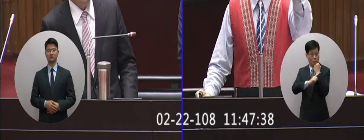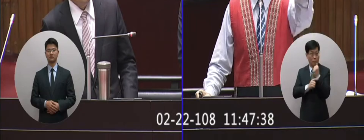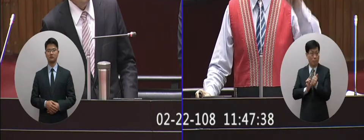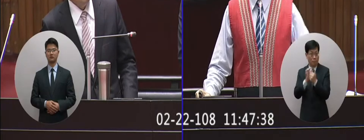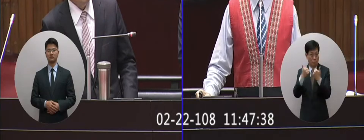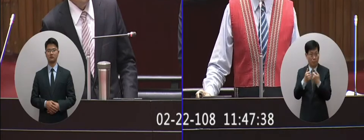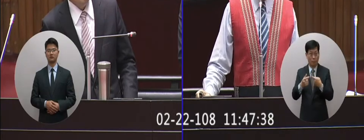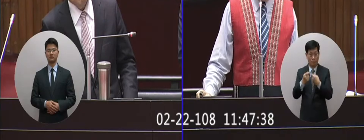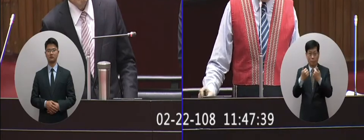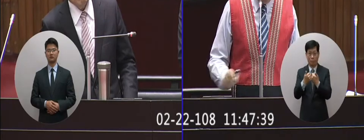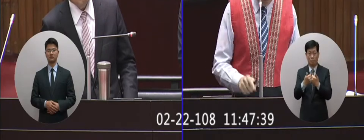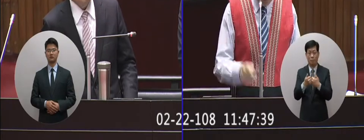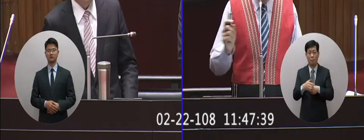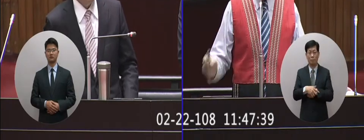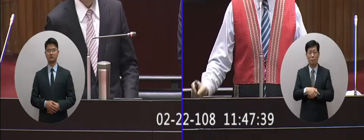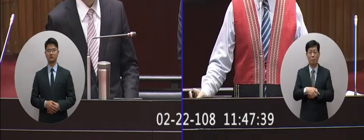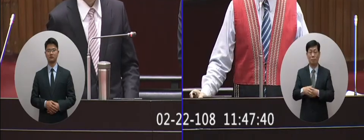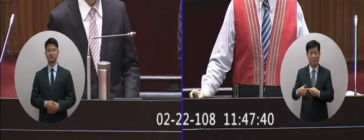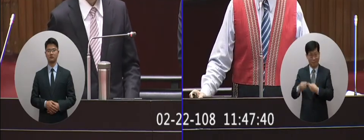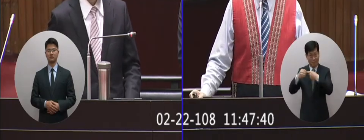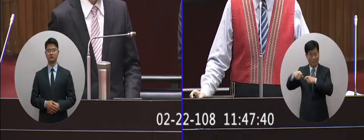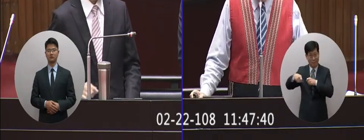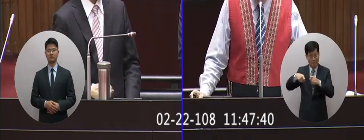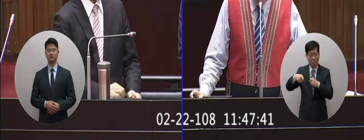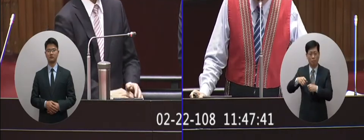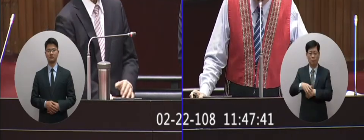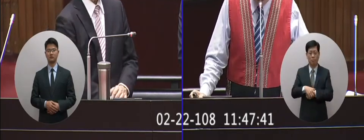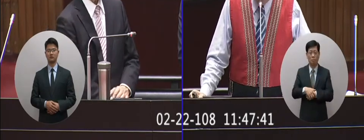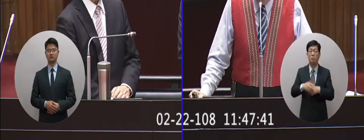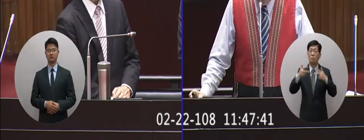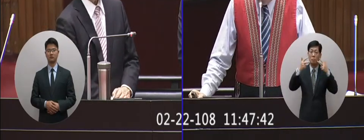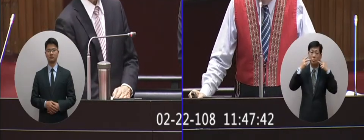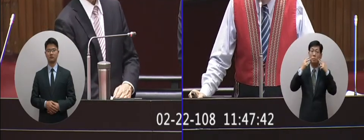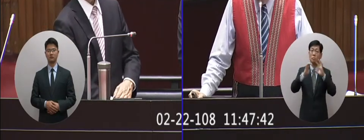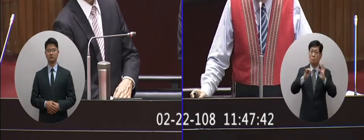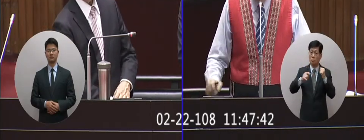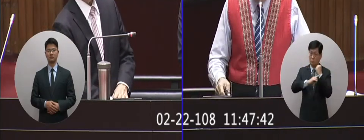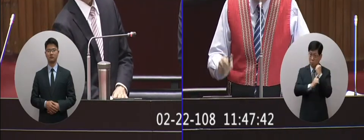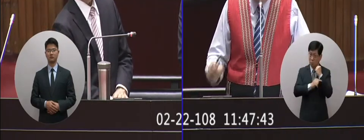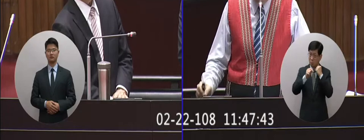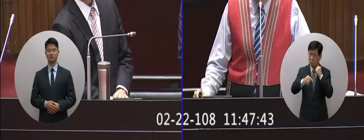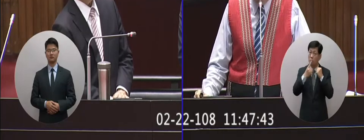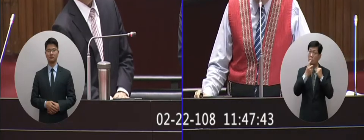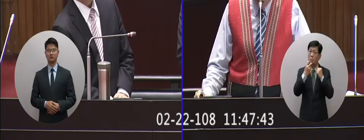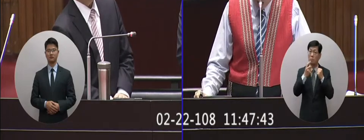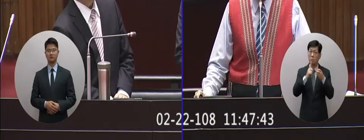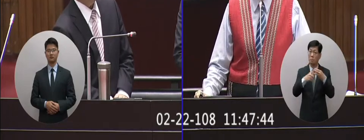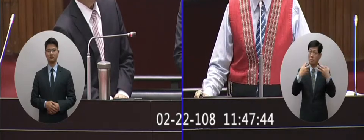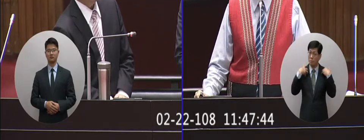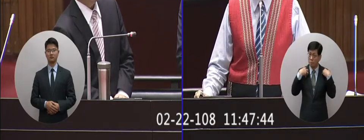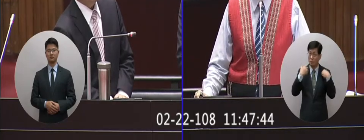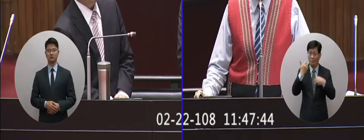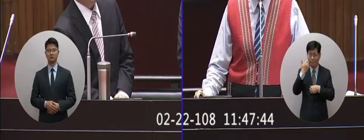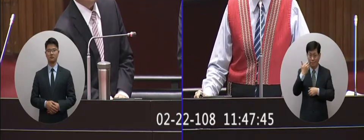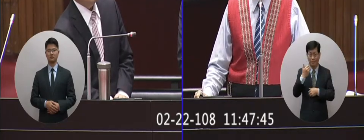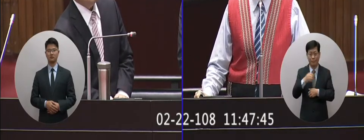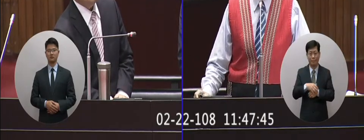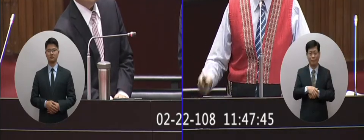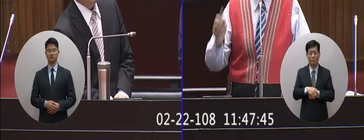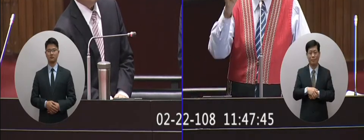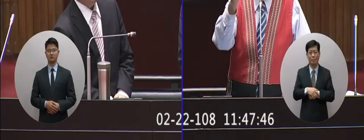动会的第一次会议的第一案，原住民族土地法规之中央主管机关归属问题